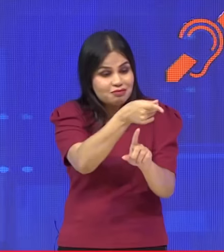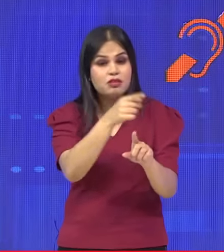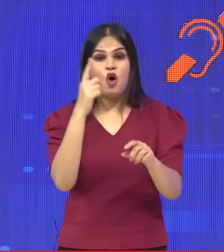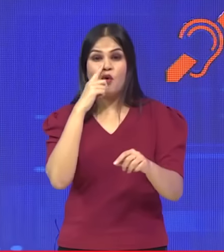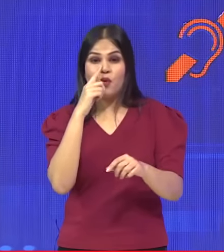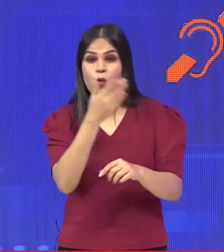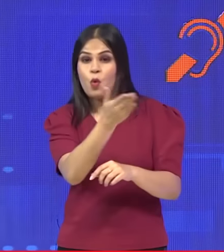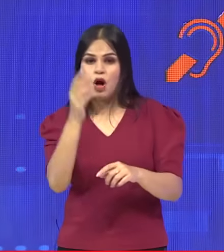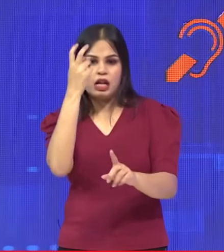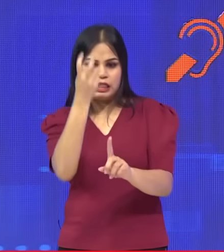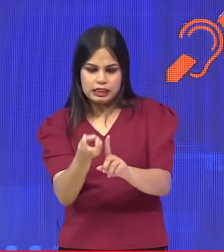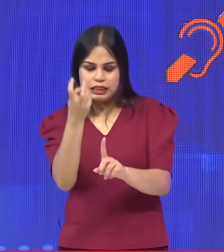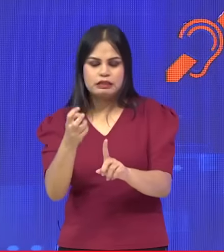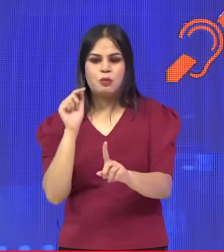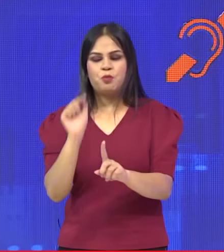प्रकार से देते हैं